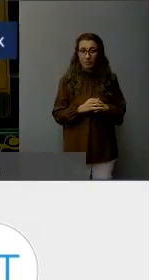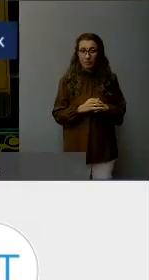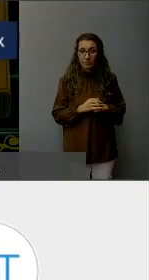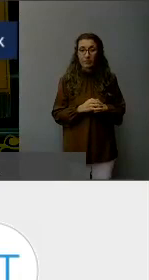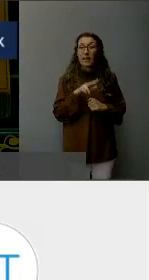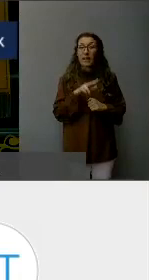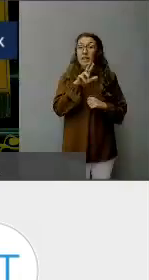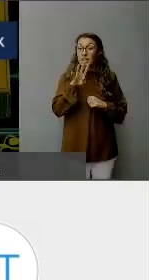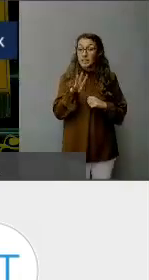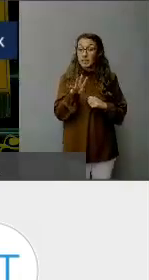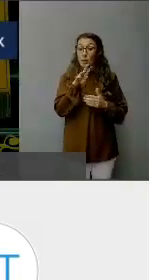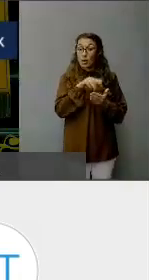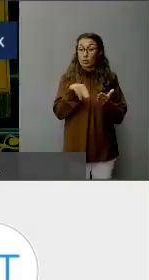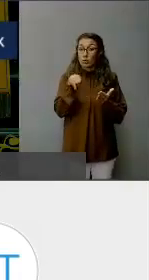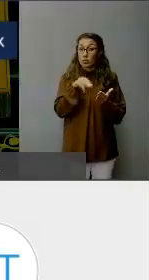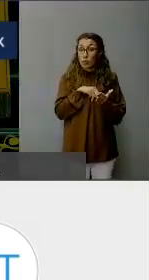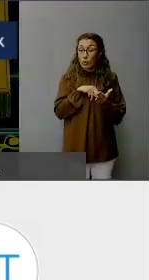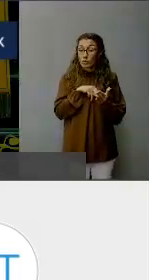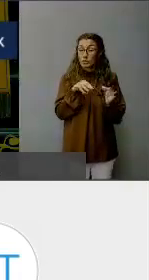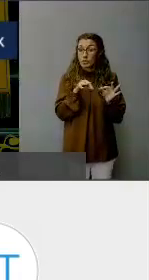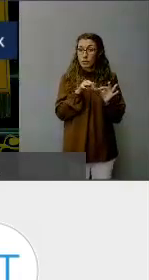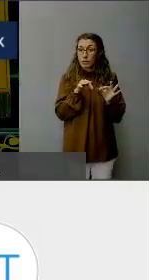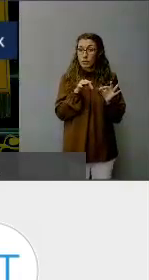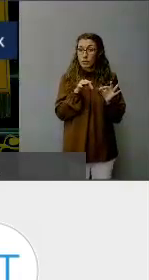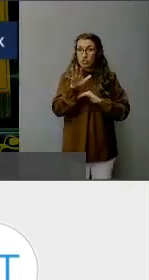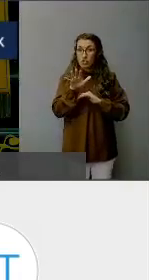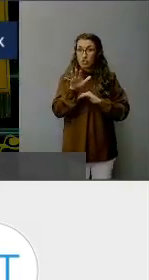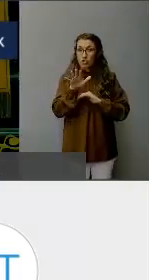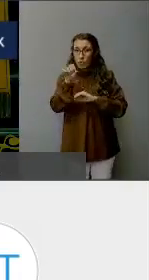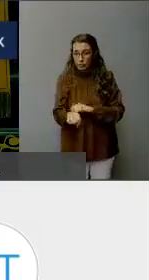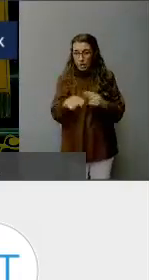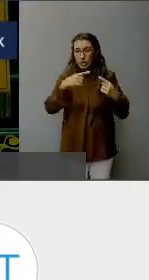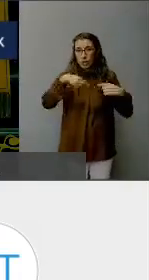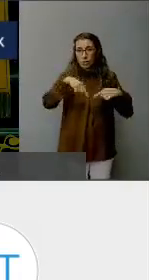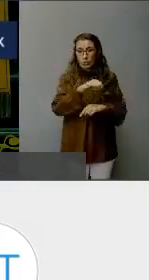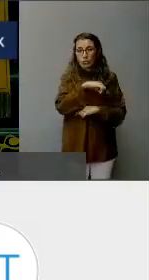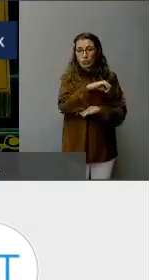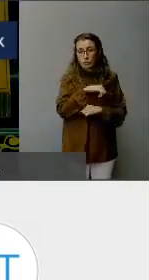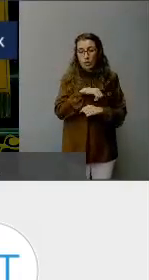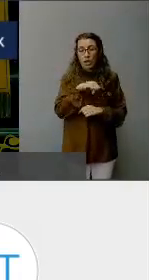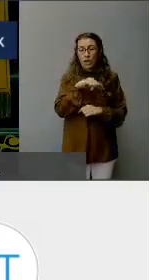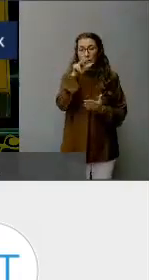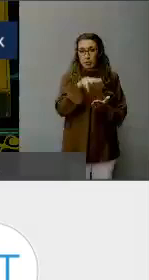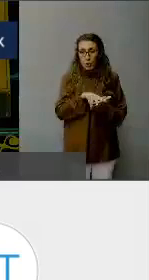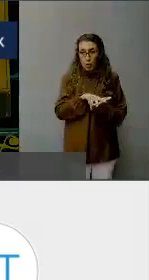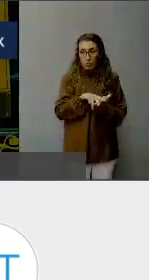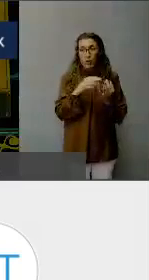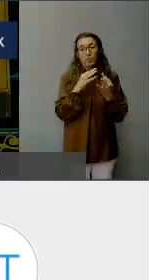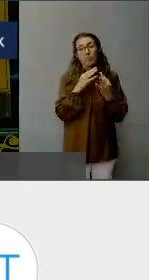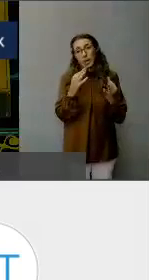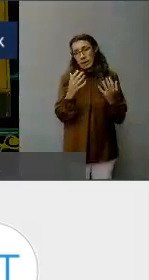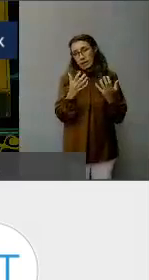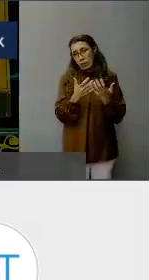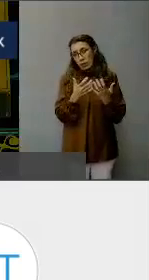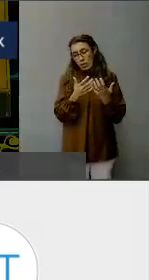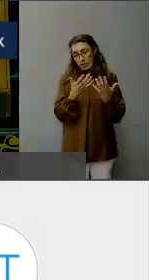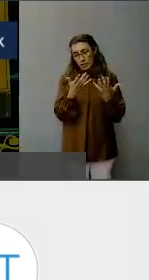4 voti favorevoli e 5 contrari il consiglio comunale approva vedere colleghi